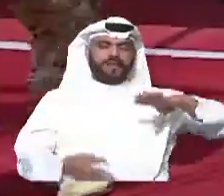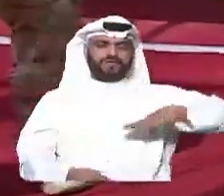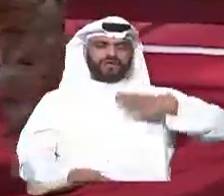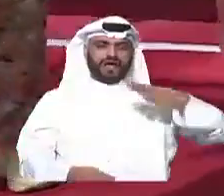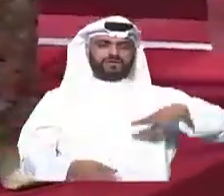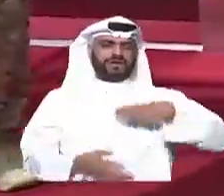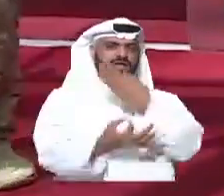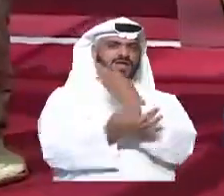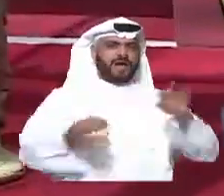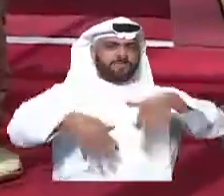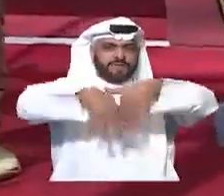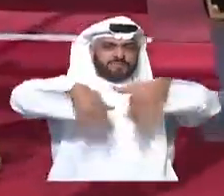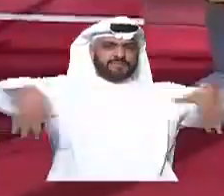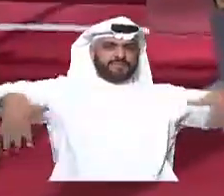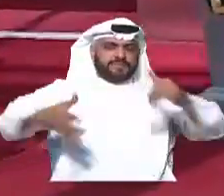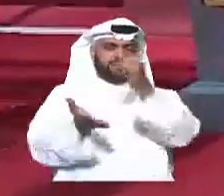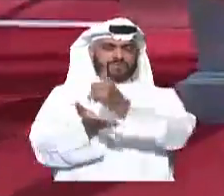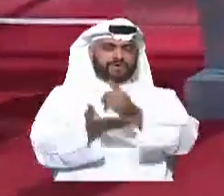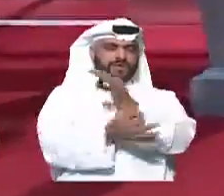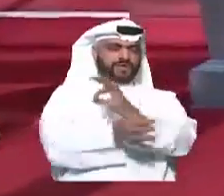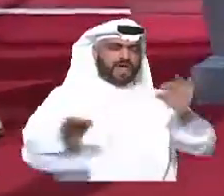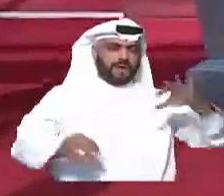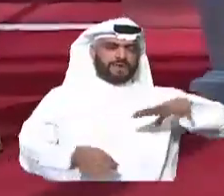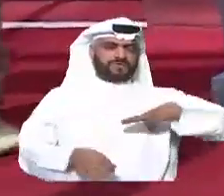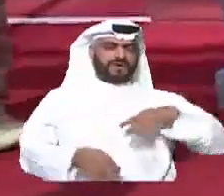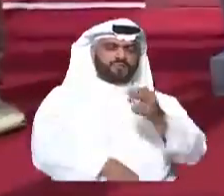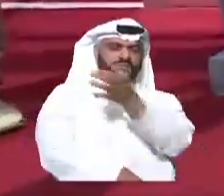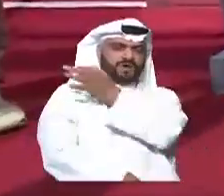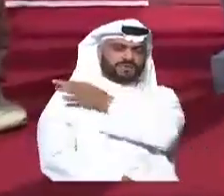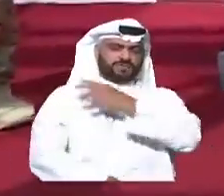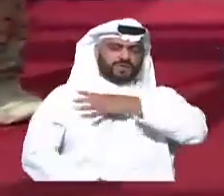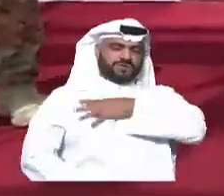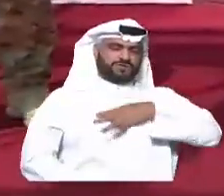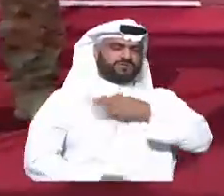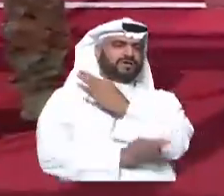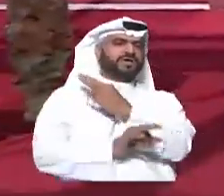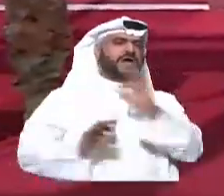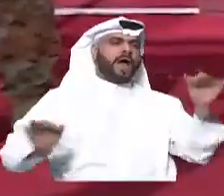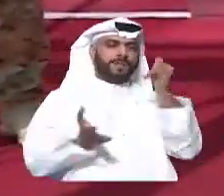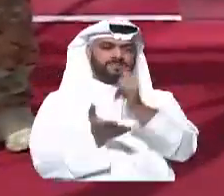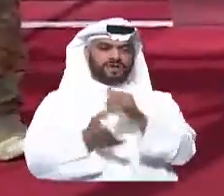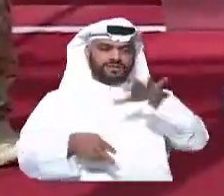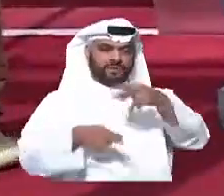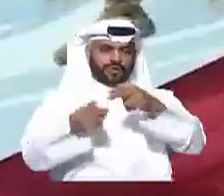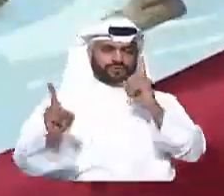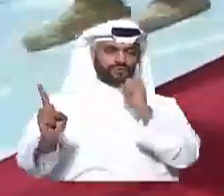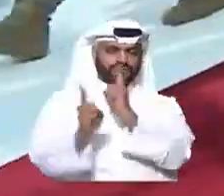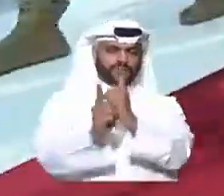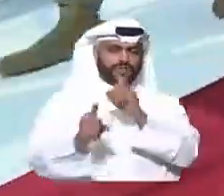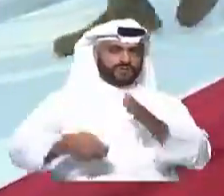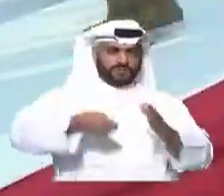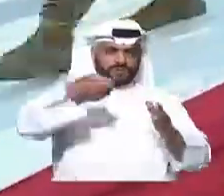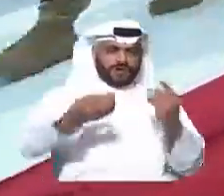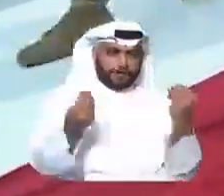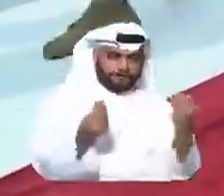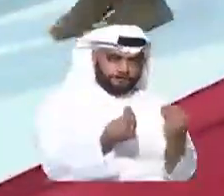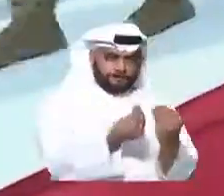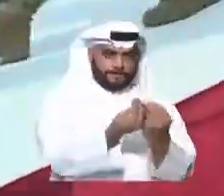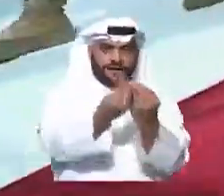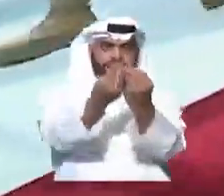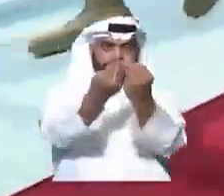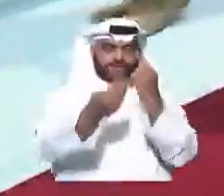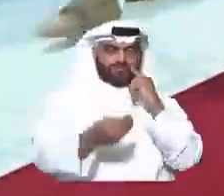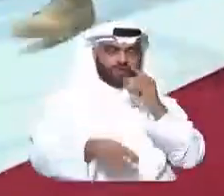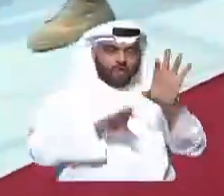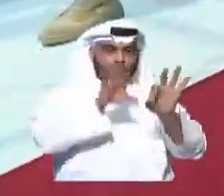وسمو رئيس مجلس الوزراء الشيخ صباح الخالد الحمد الصباح وكبار المسؤولين بالدولة. وقد رافق سموه